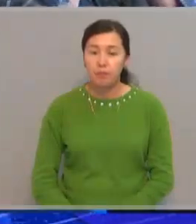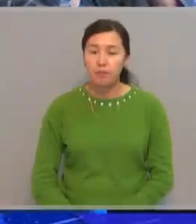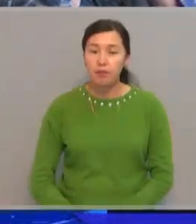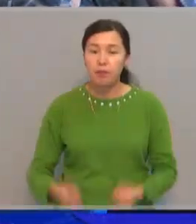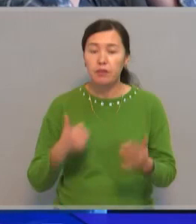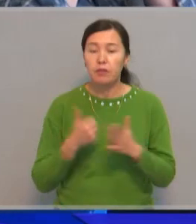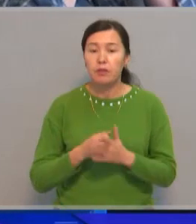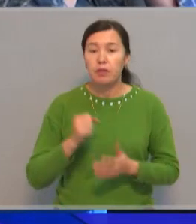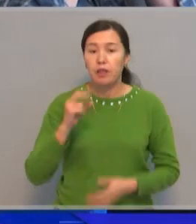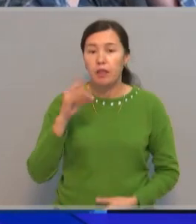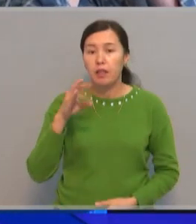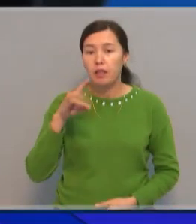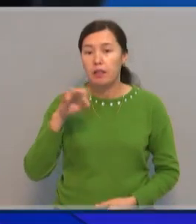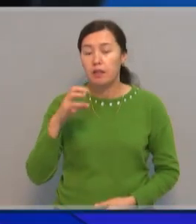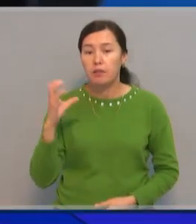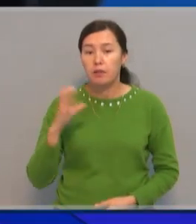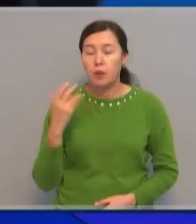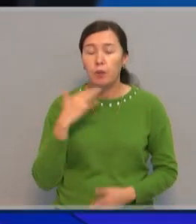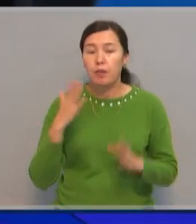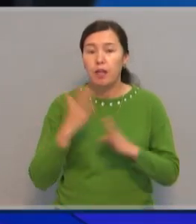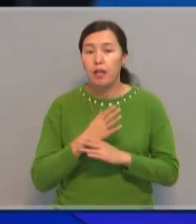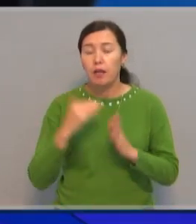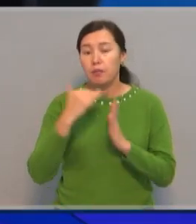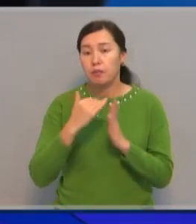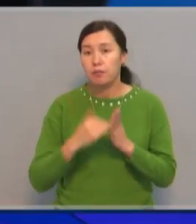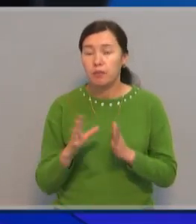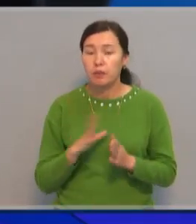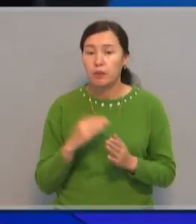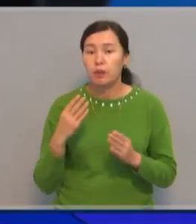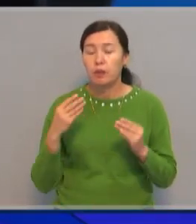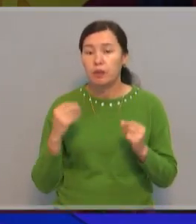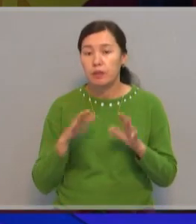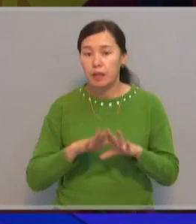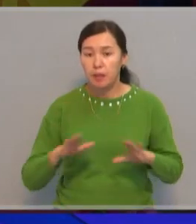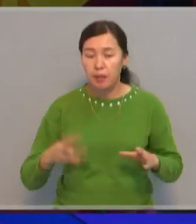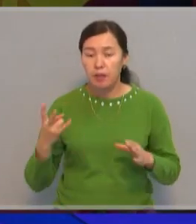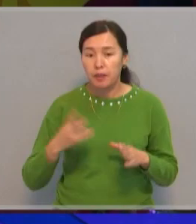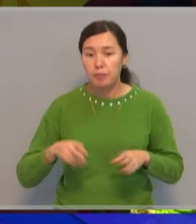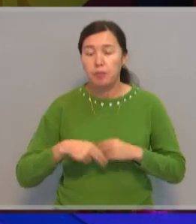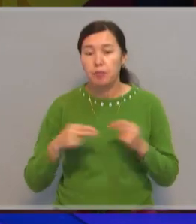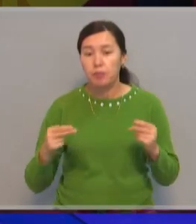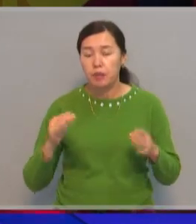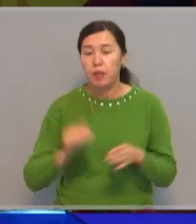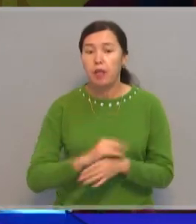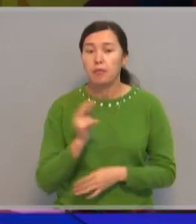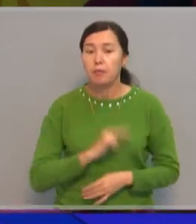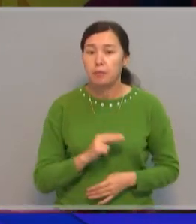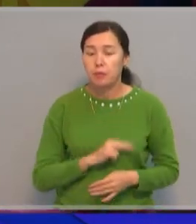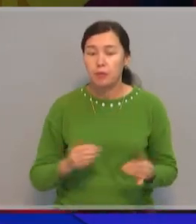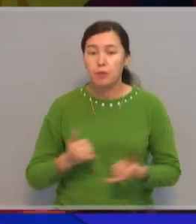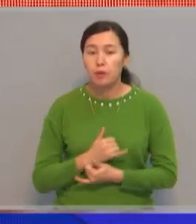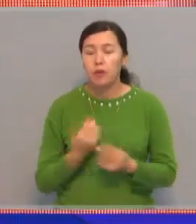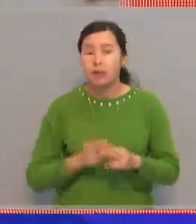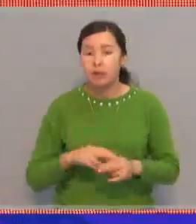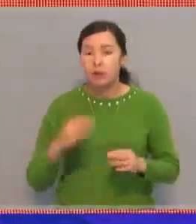Бүгінгі дейін Салих Қалиев Шымкентте бірнеше ән кешін берген, концерттен түскен қаржыны балалар қажетіне беріп, қайырымдылыққа жұмсаған.